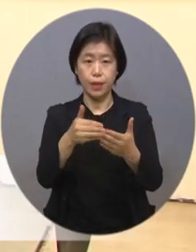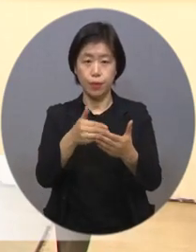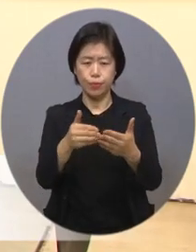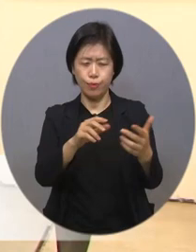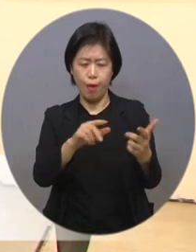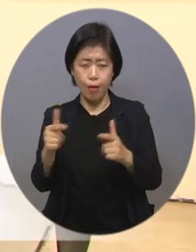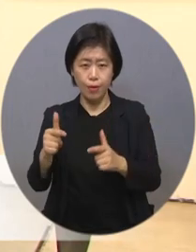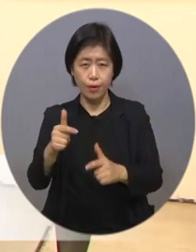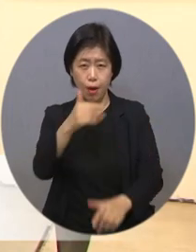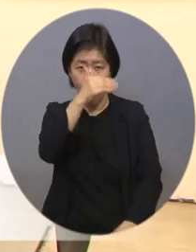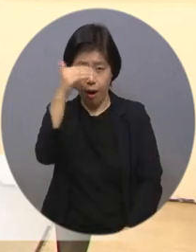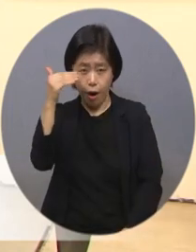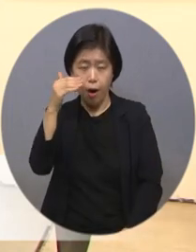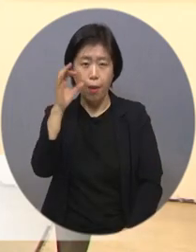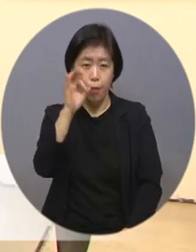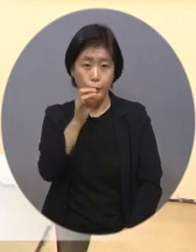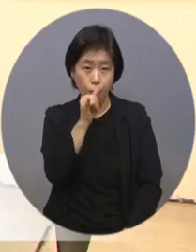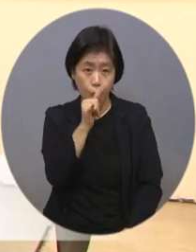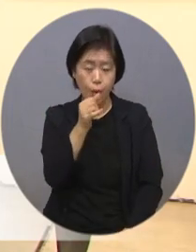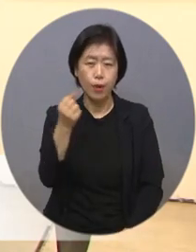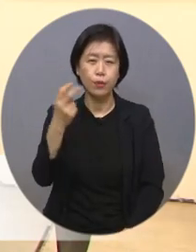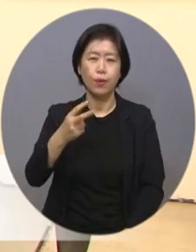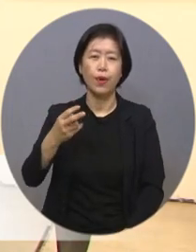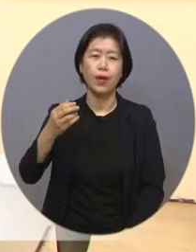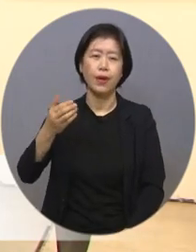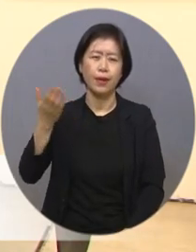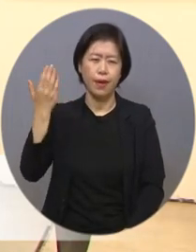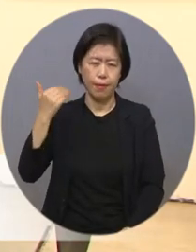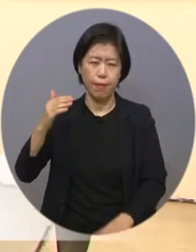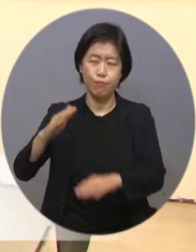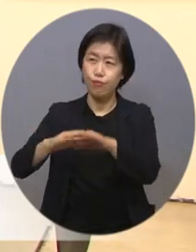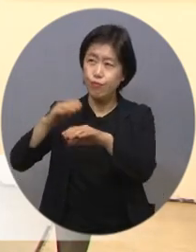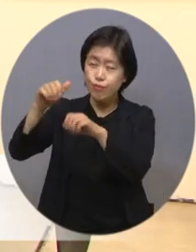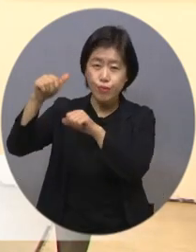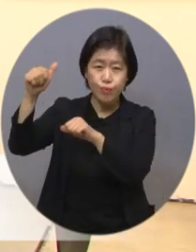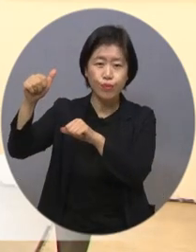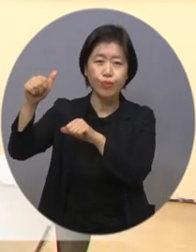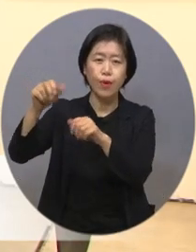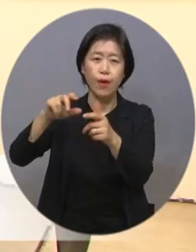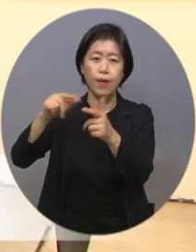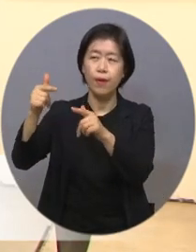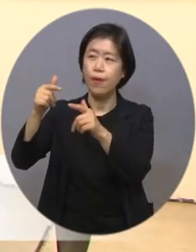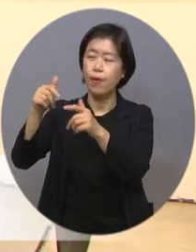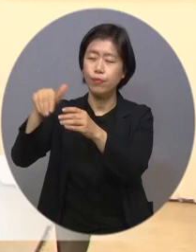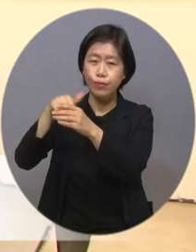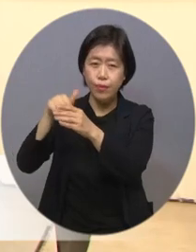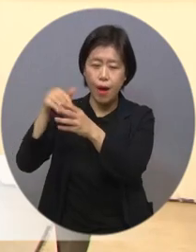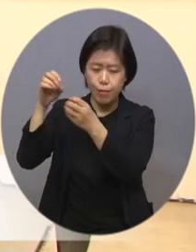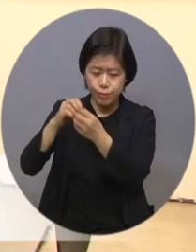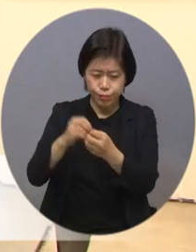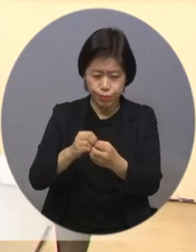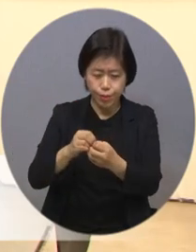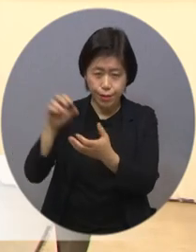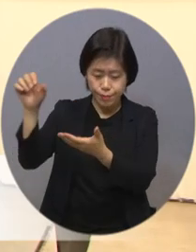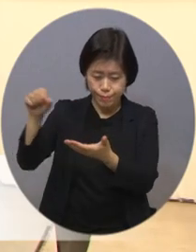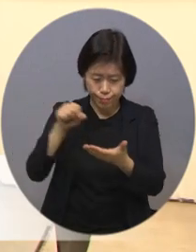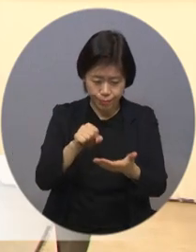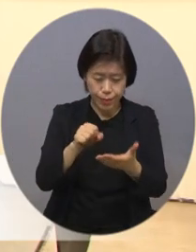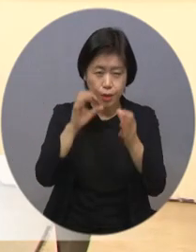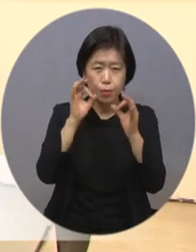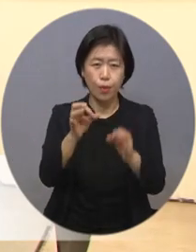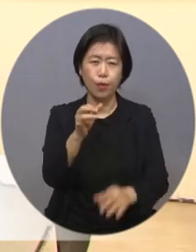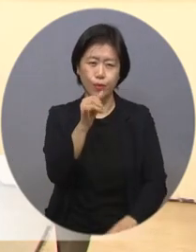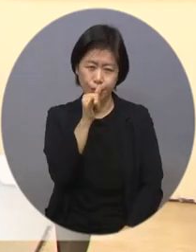감상하고 고대 문학 예술 금동 함께 감상하시면 정말